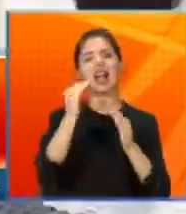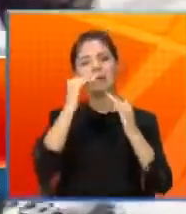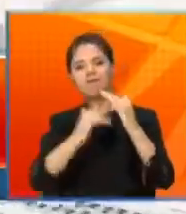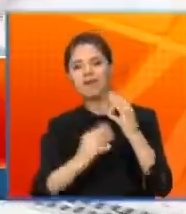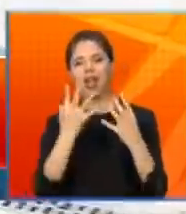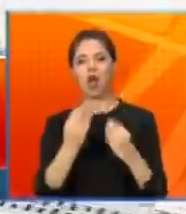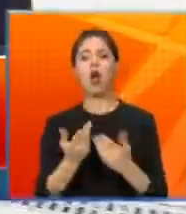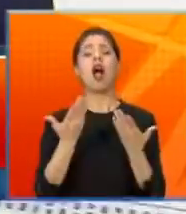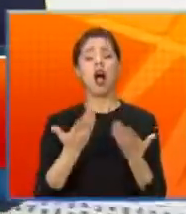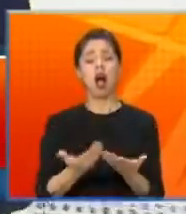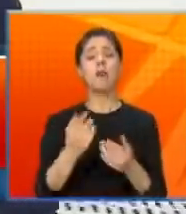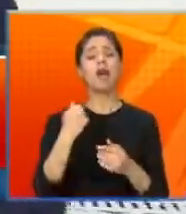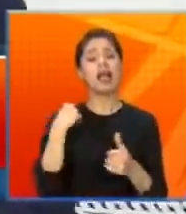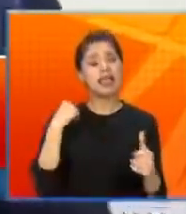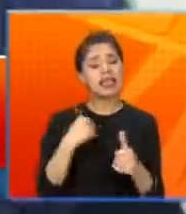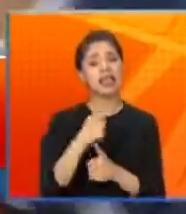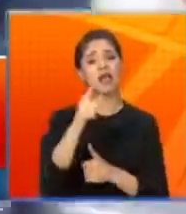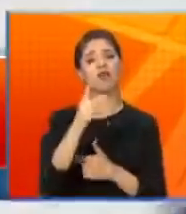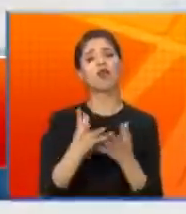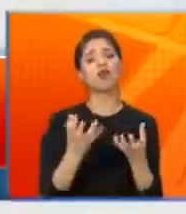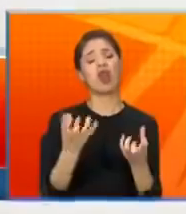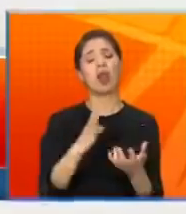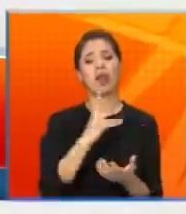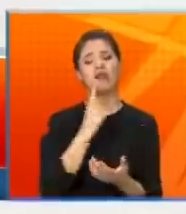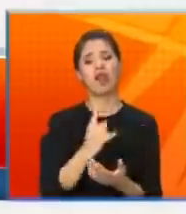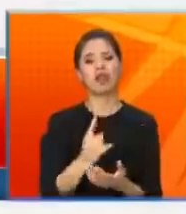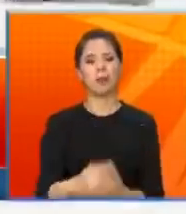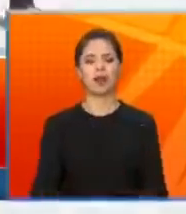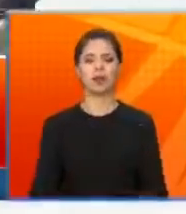azaldı Ama yine de bu bile çok